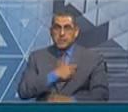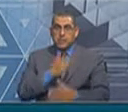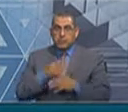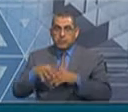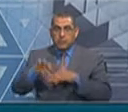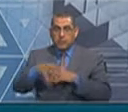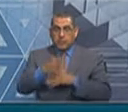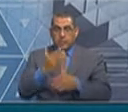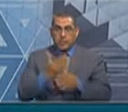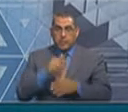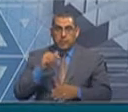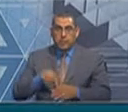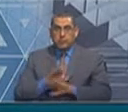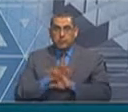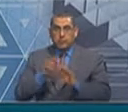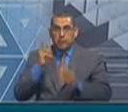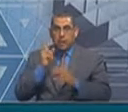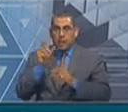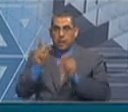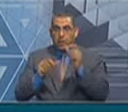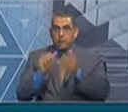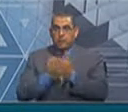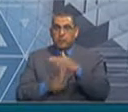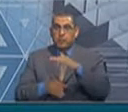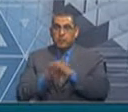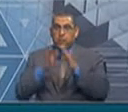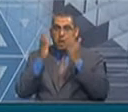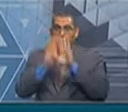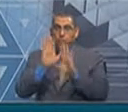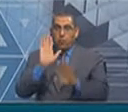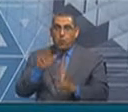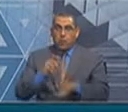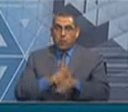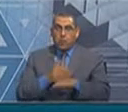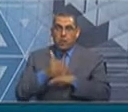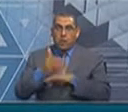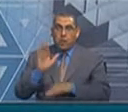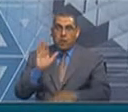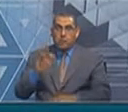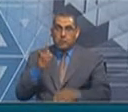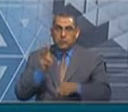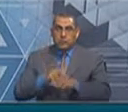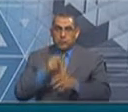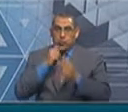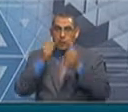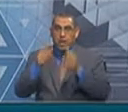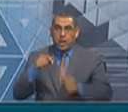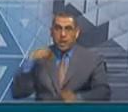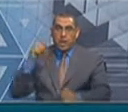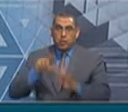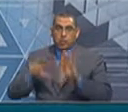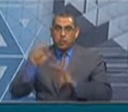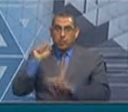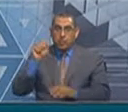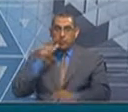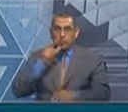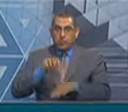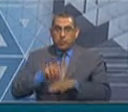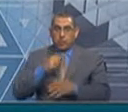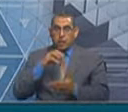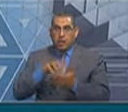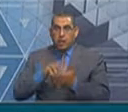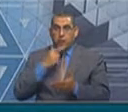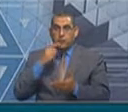وضواحيها، لتلزم السكان بالبقاء في منازلهم معظم الوقت. في المقابل أعلنت رئيسة وزراء نيوزيلندا